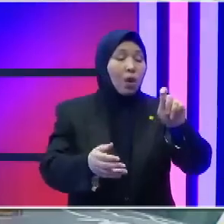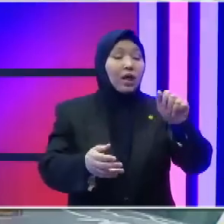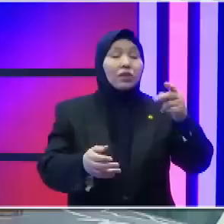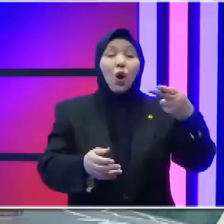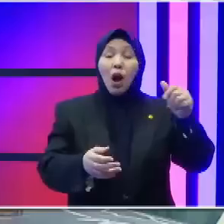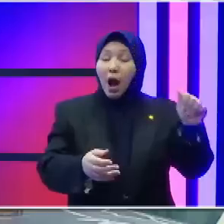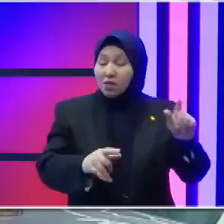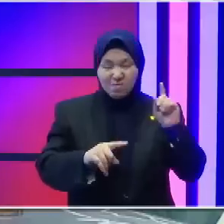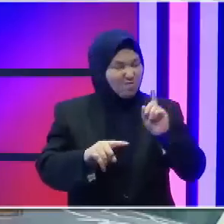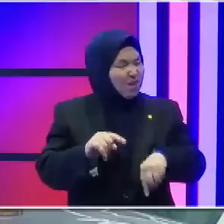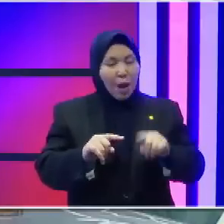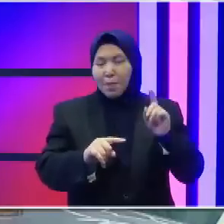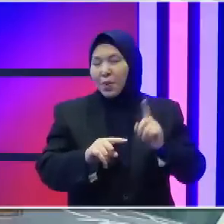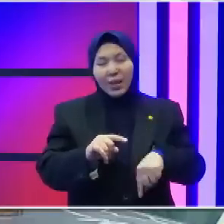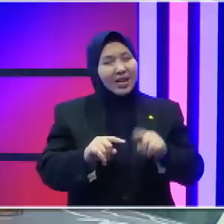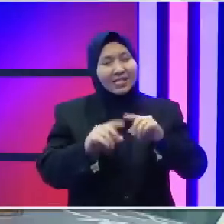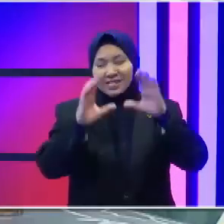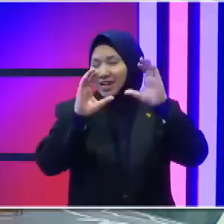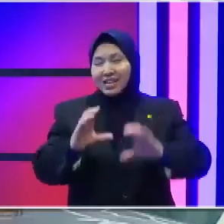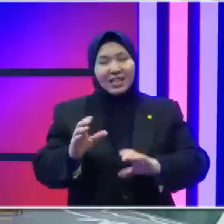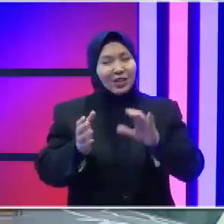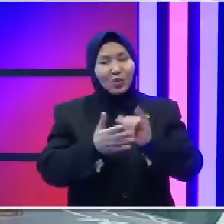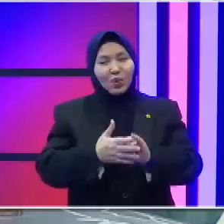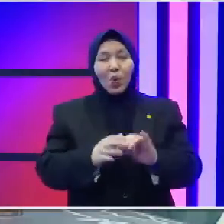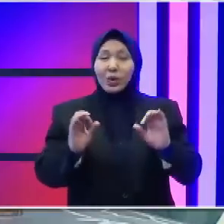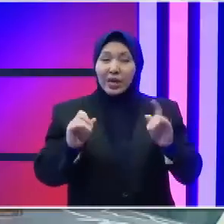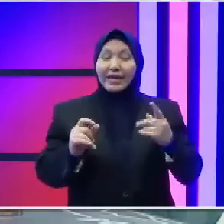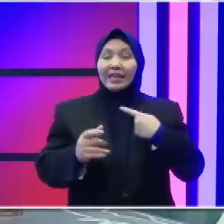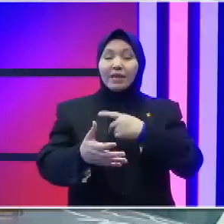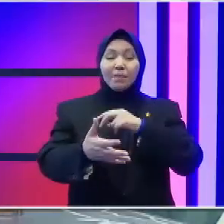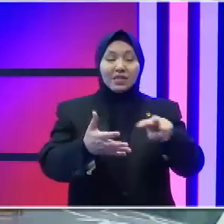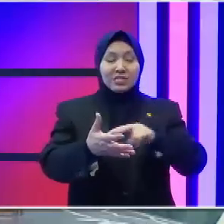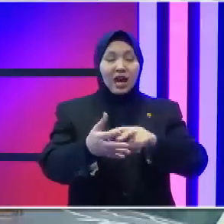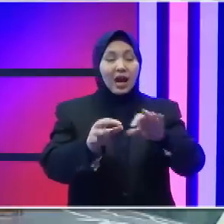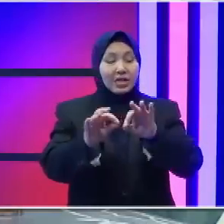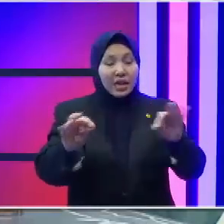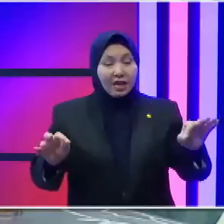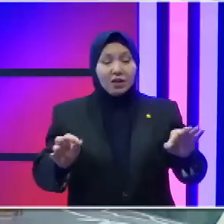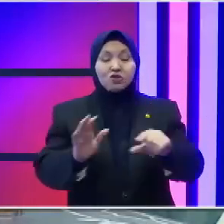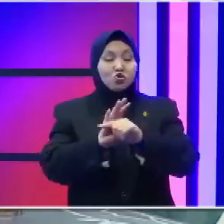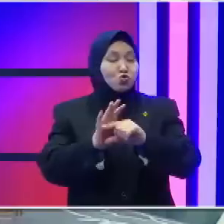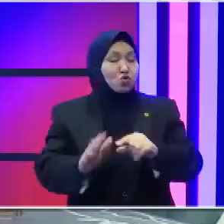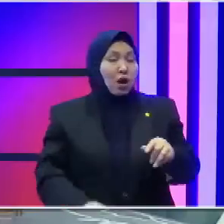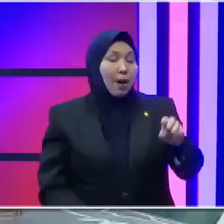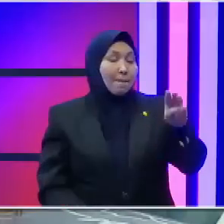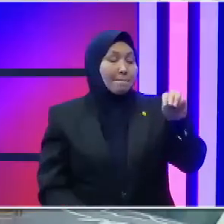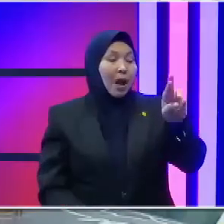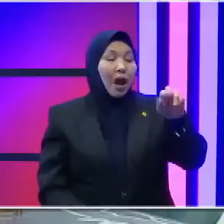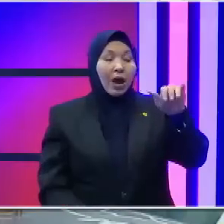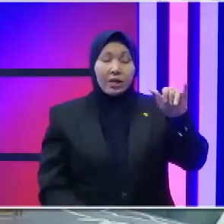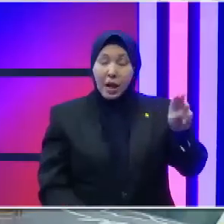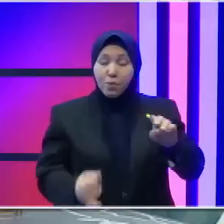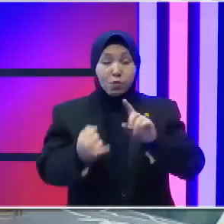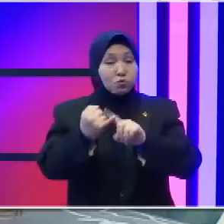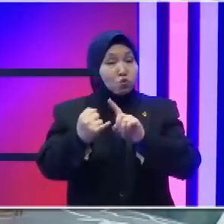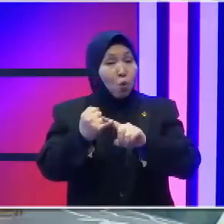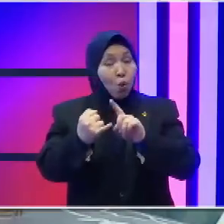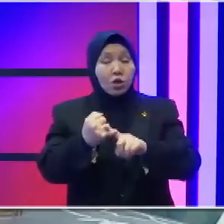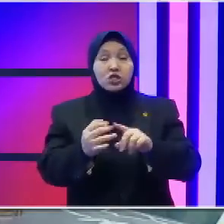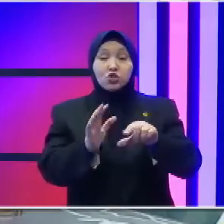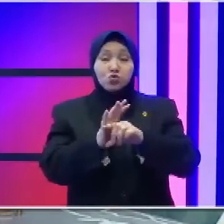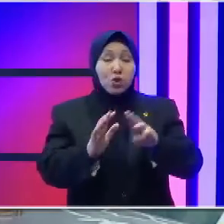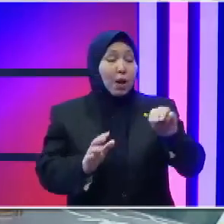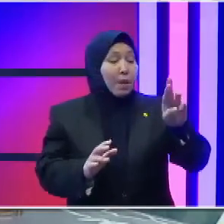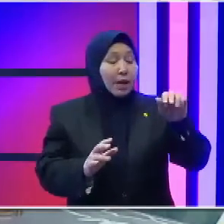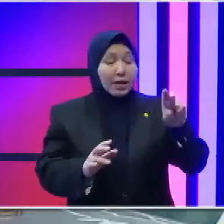yang dilaranglah. Yang tidak boleh, kaedah seperti itu. Baik, kita baca ayat surah penghujung surah Maryam